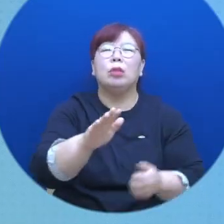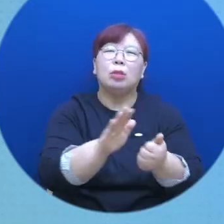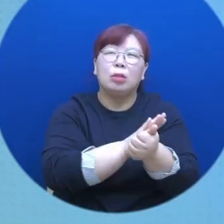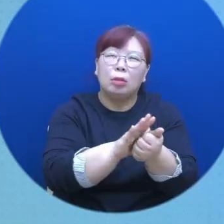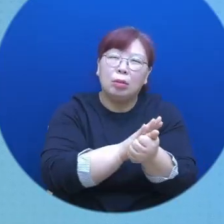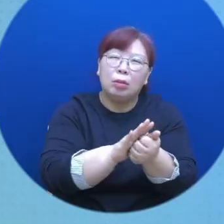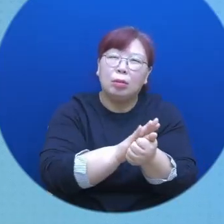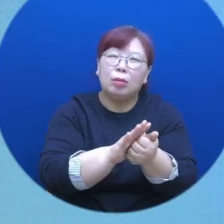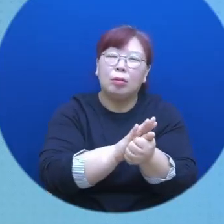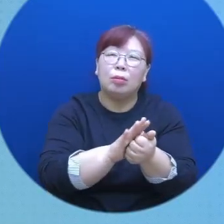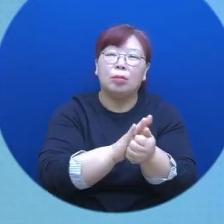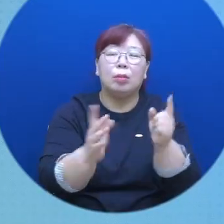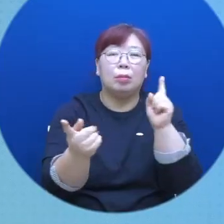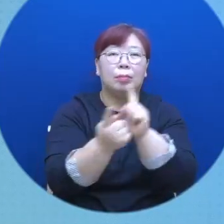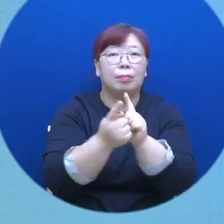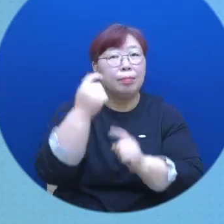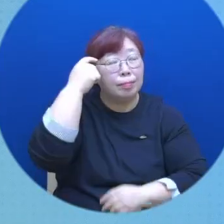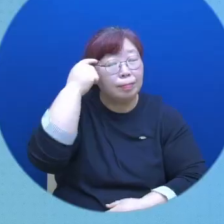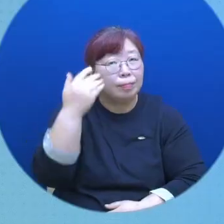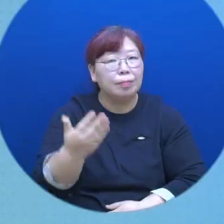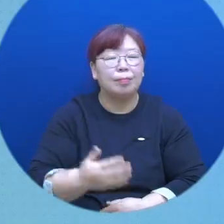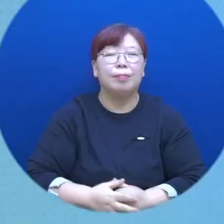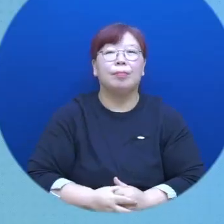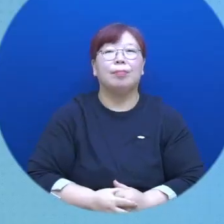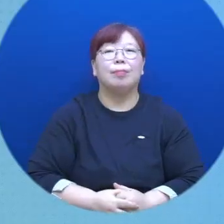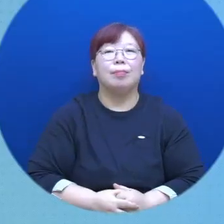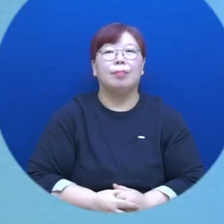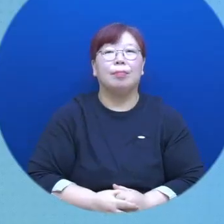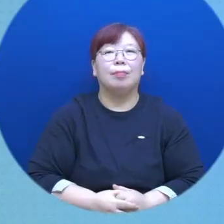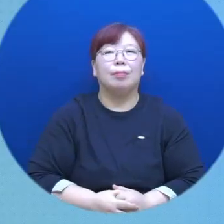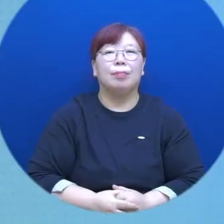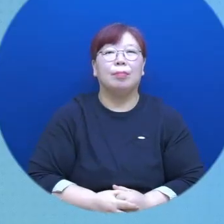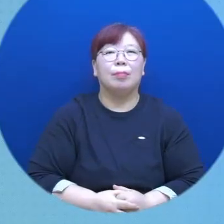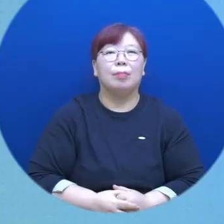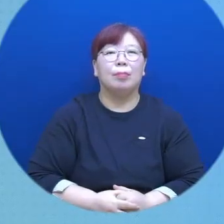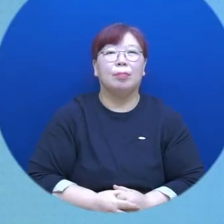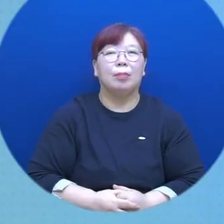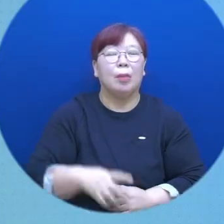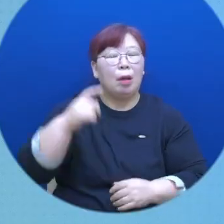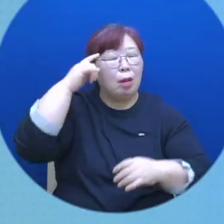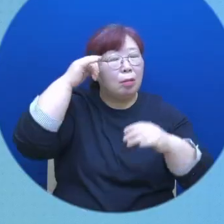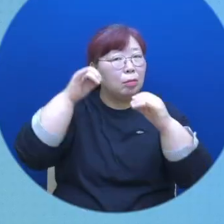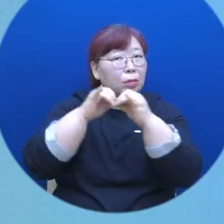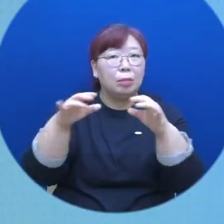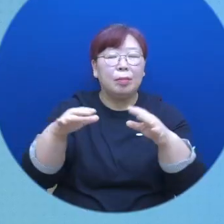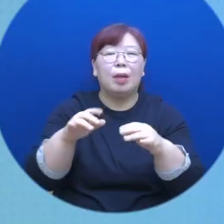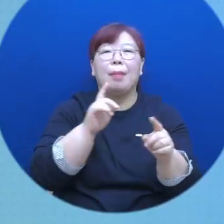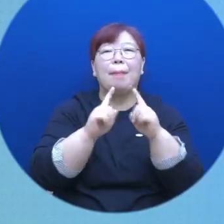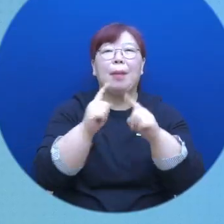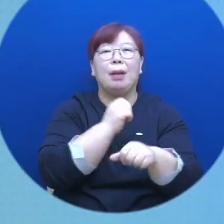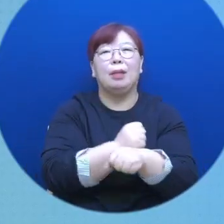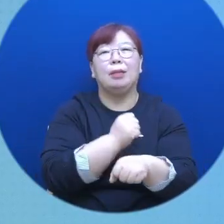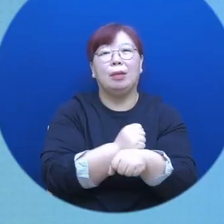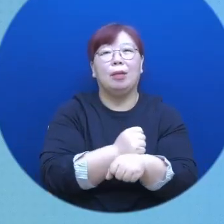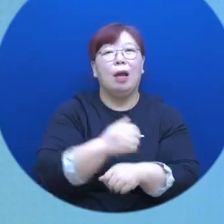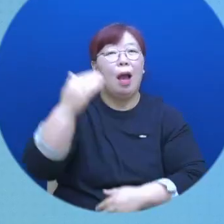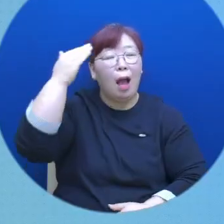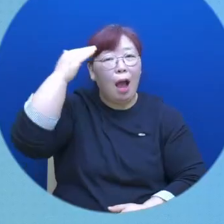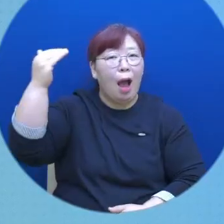정성스럽게 맞이합니까? 그랬더니 뜻밖의 말씀을 해요. 한국 우리 교회에